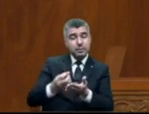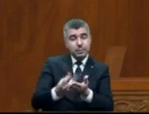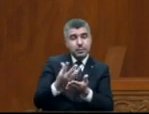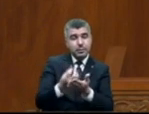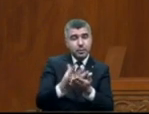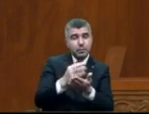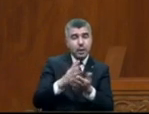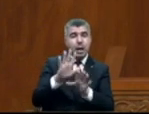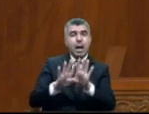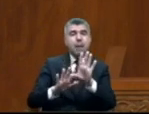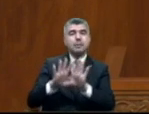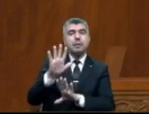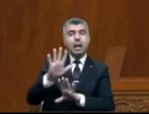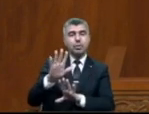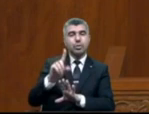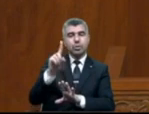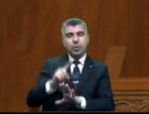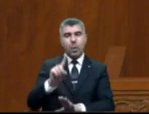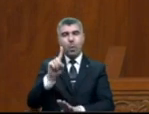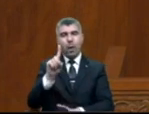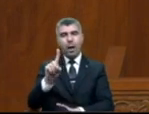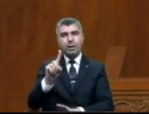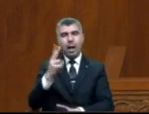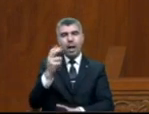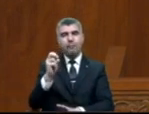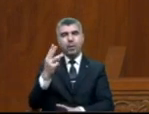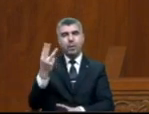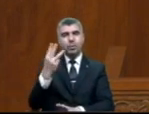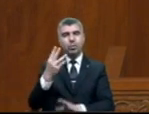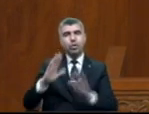حتى 15 يناير خصوصا في المناطق الجبلية.